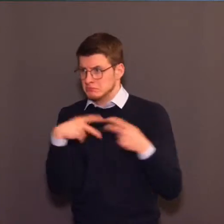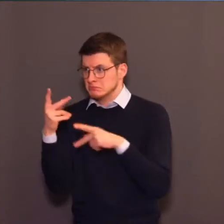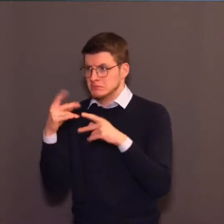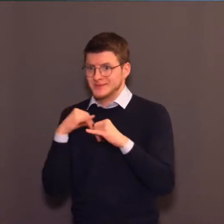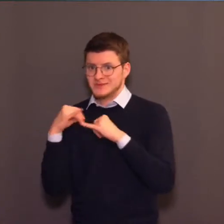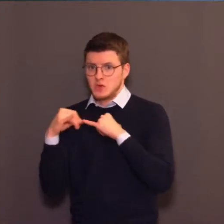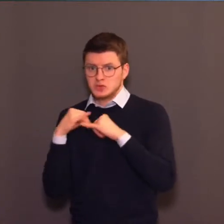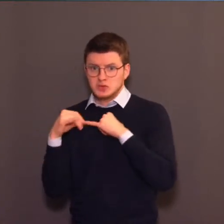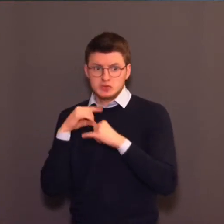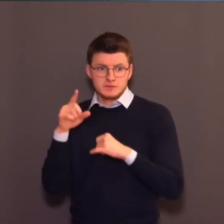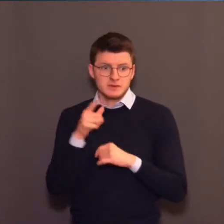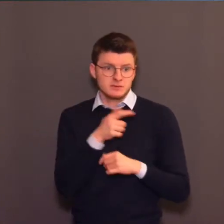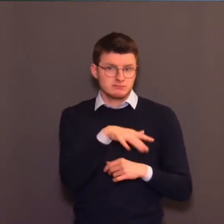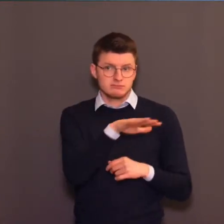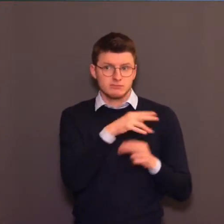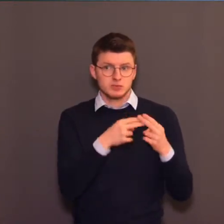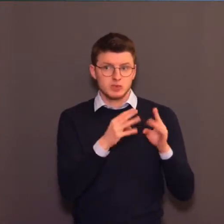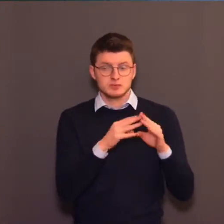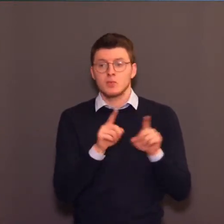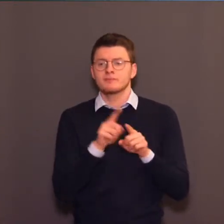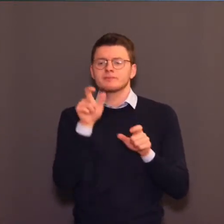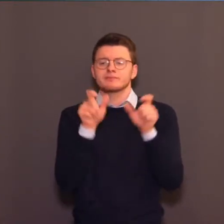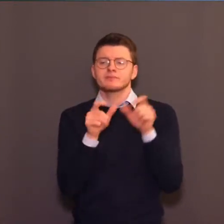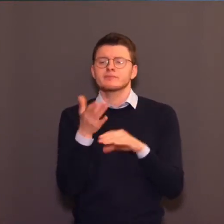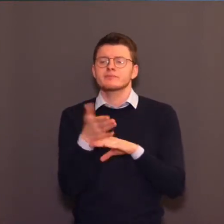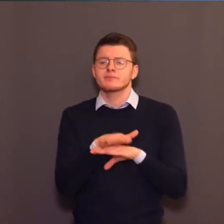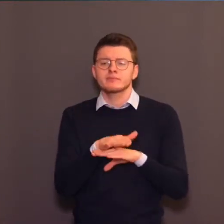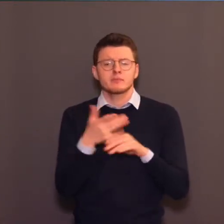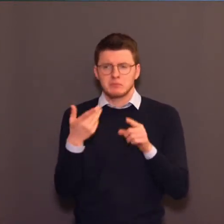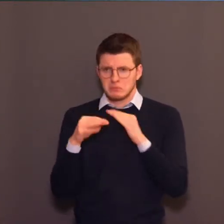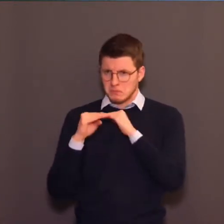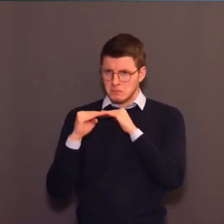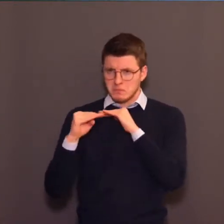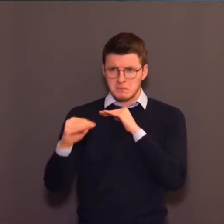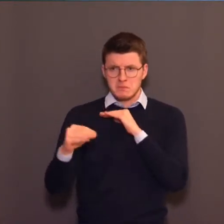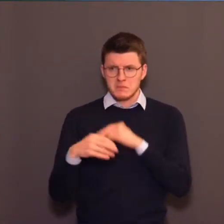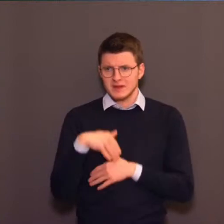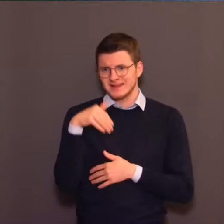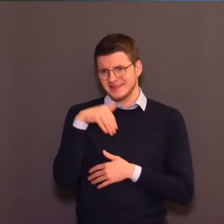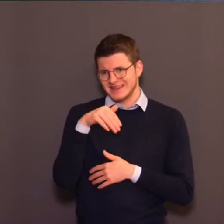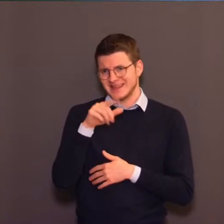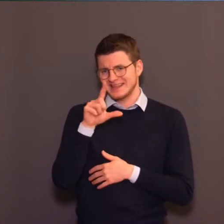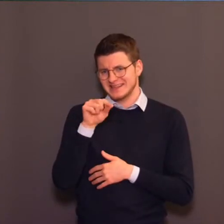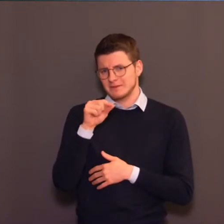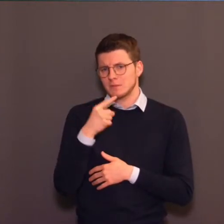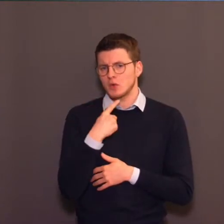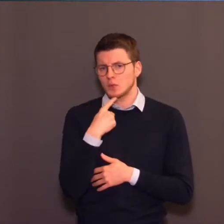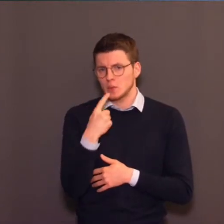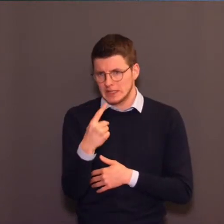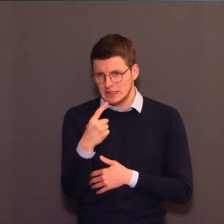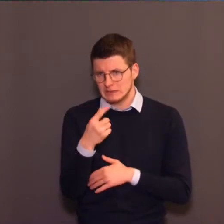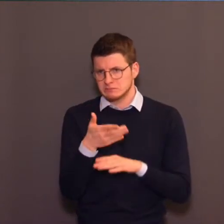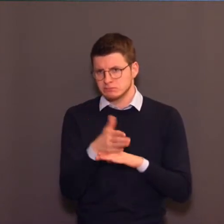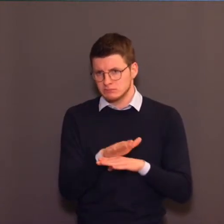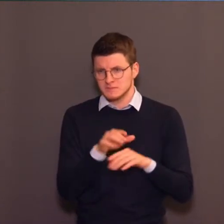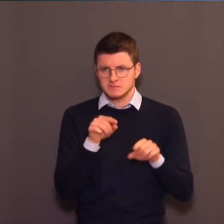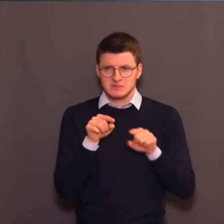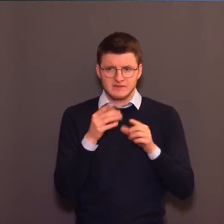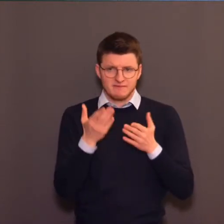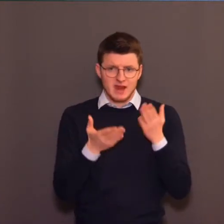aantal sterfgevallen bleef stabiel met 19 overlijdens per week. Dat zijn er 2 meer dan de week